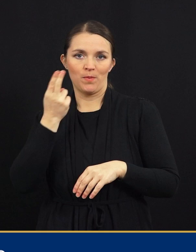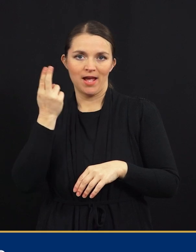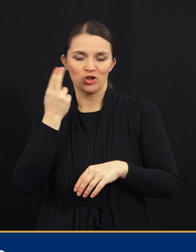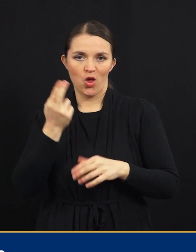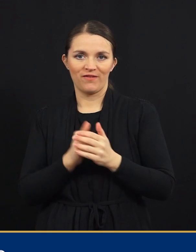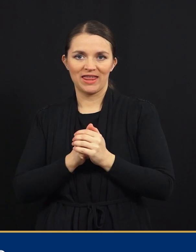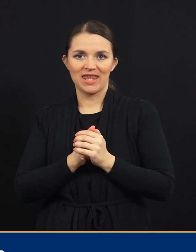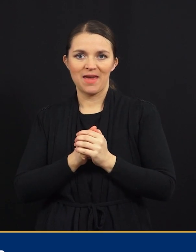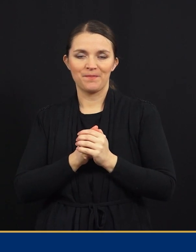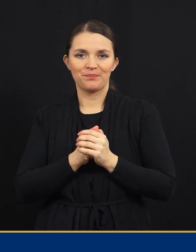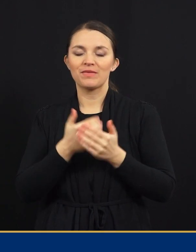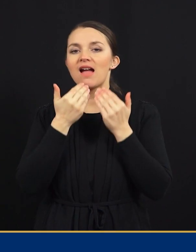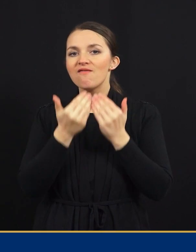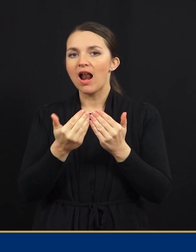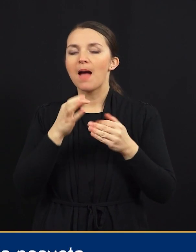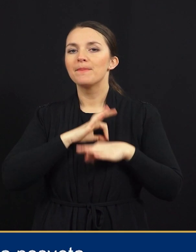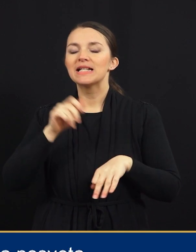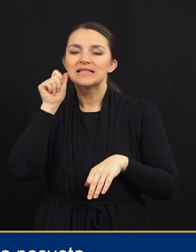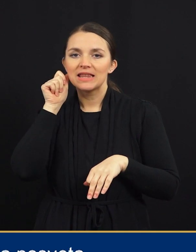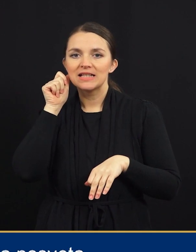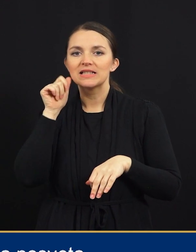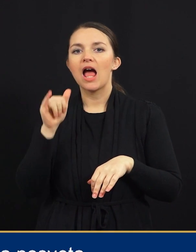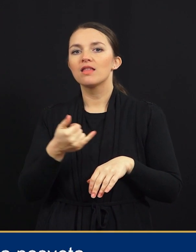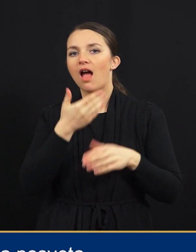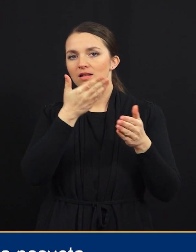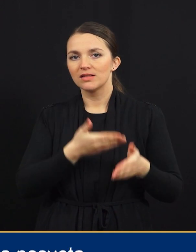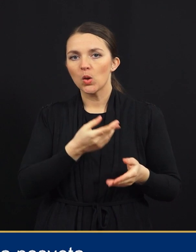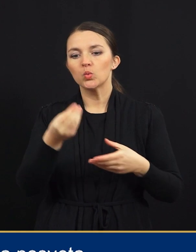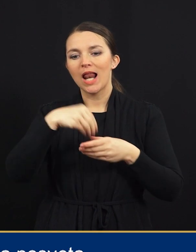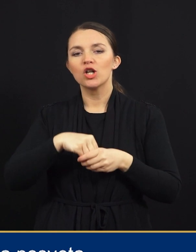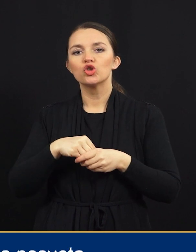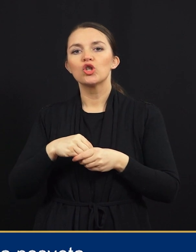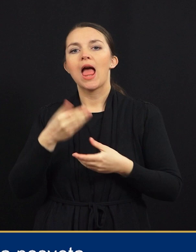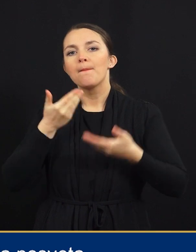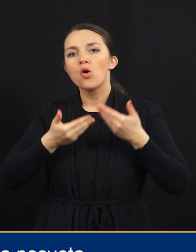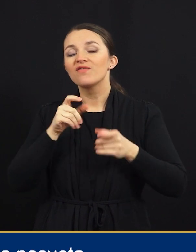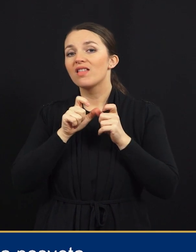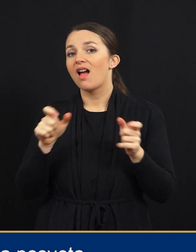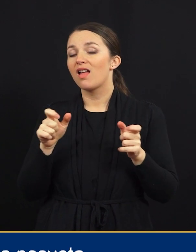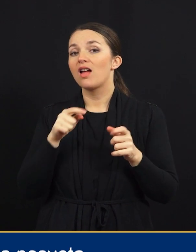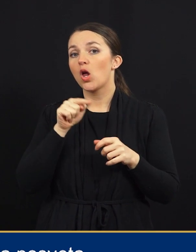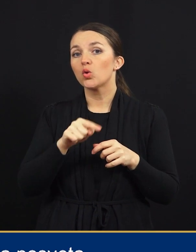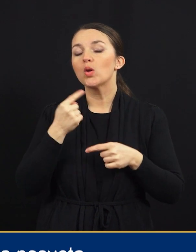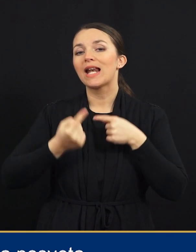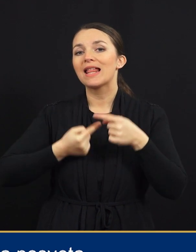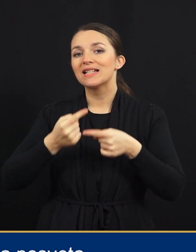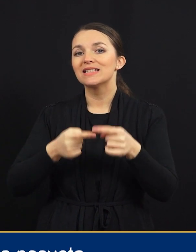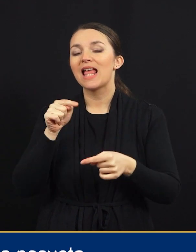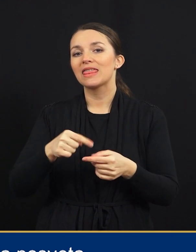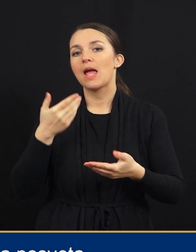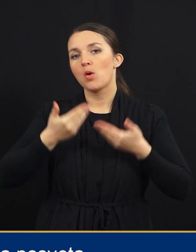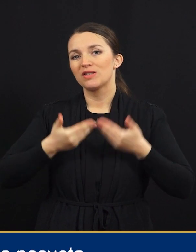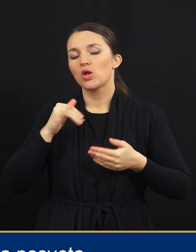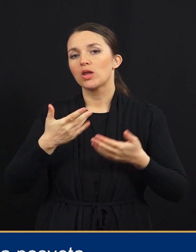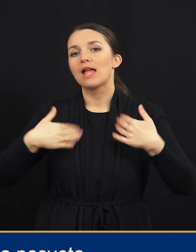Republike Slovenije. Hvala, predsednica, da si se udeležila posveta, ker je to tradicija